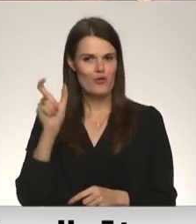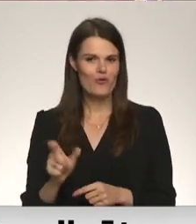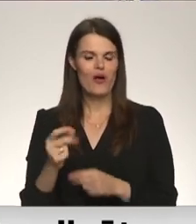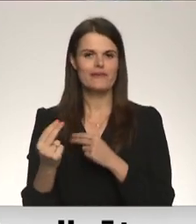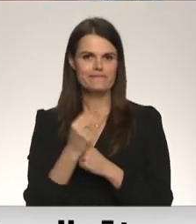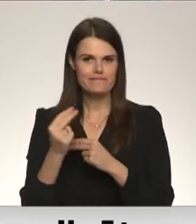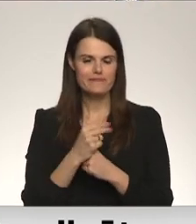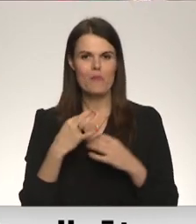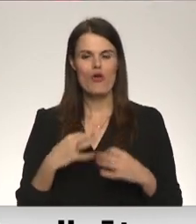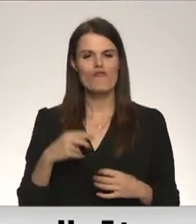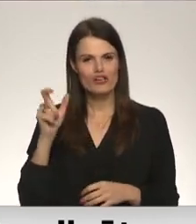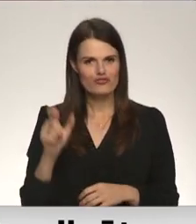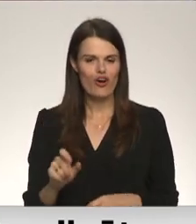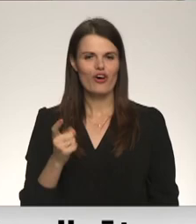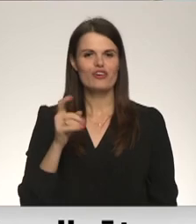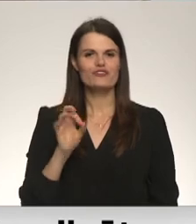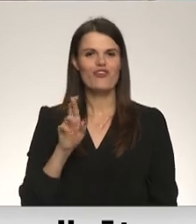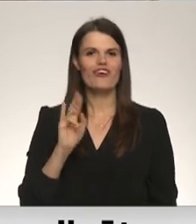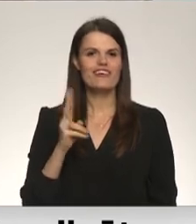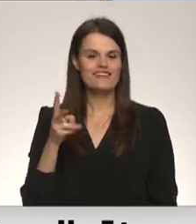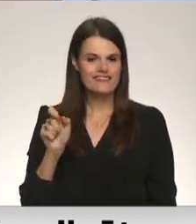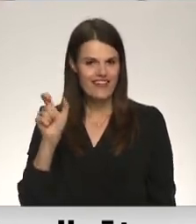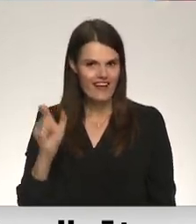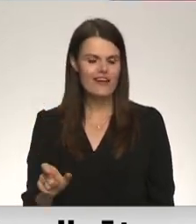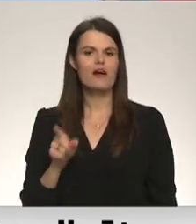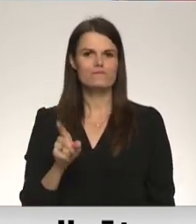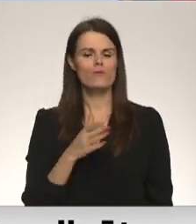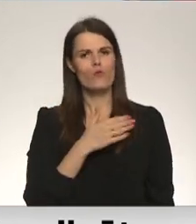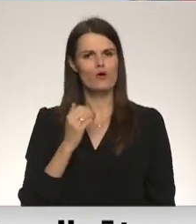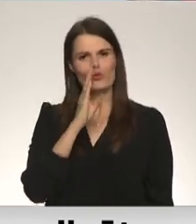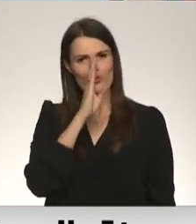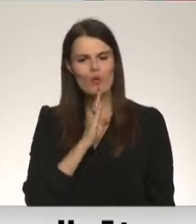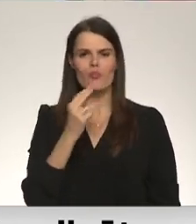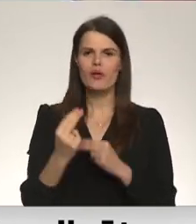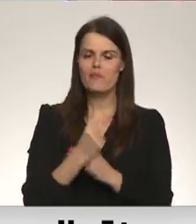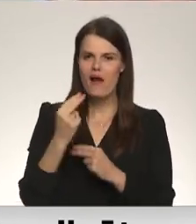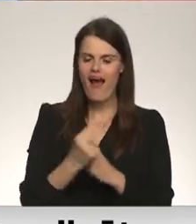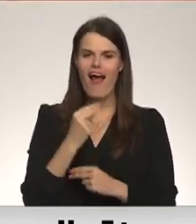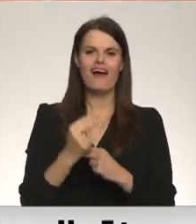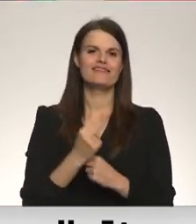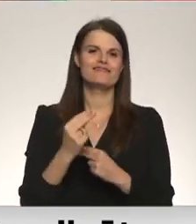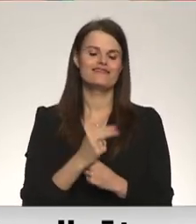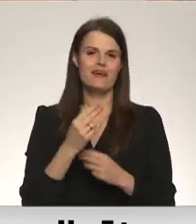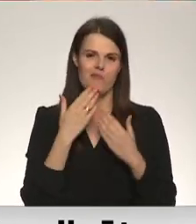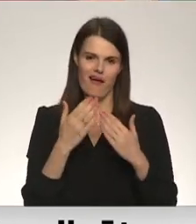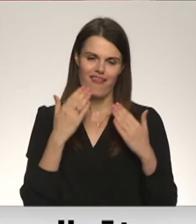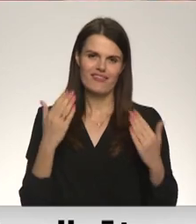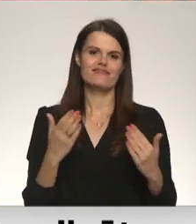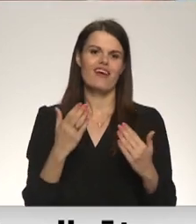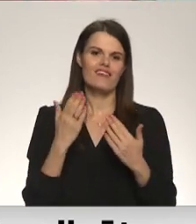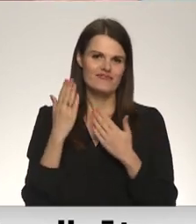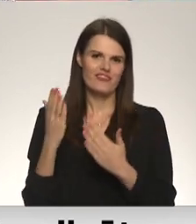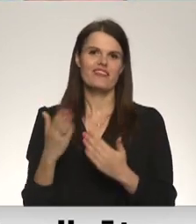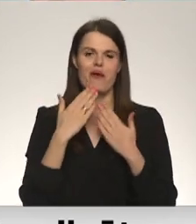Svarinska profesore. Un viņa tā diezgan nopietni mums mācījusi. Paldies viņas,